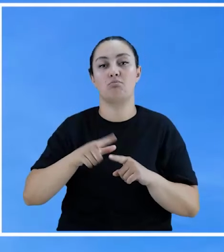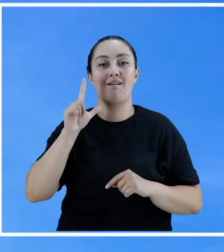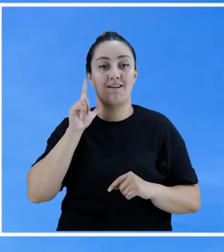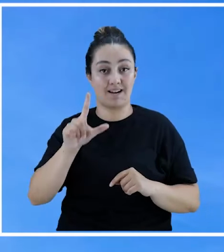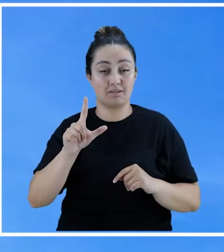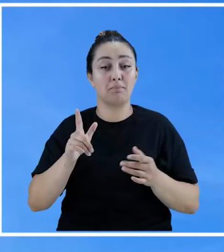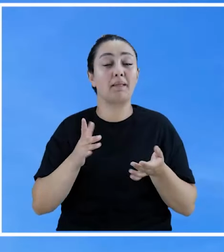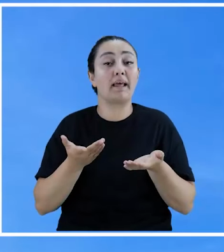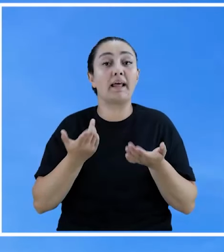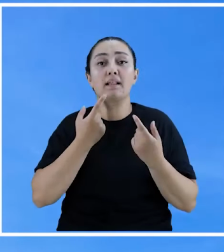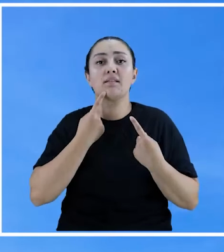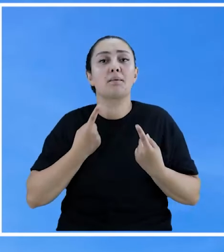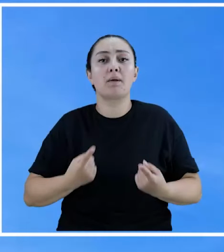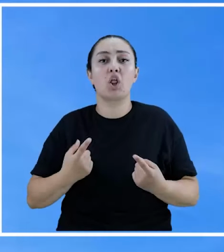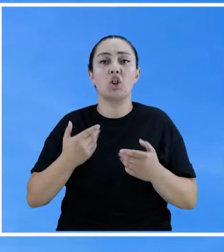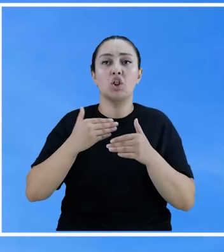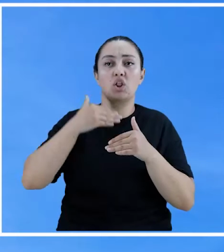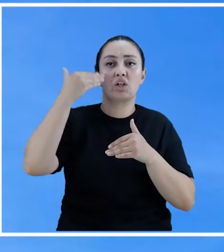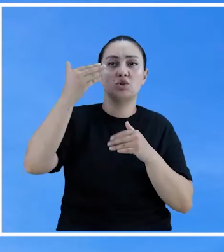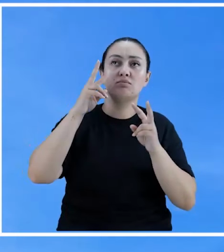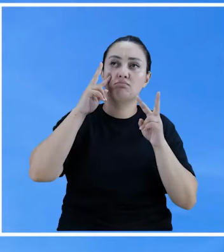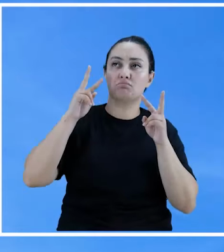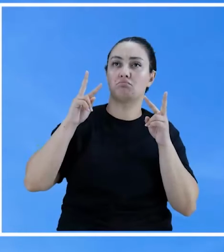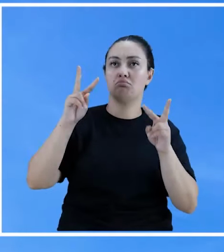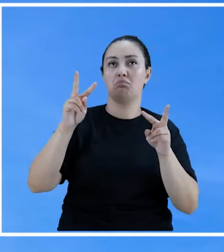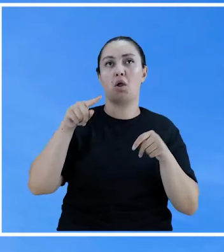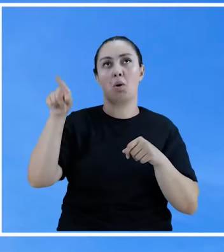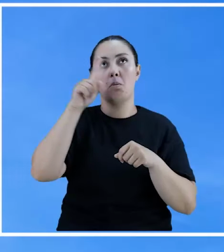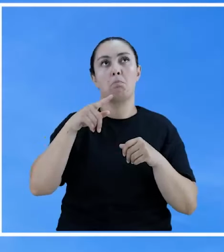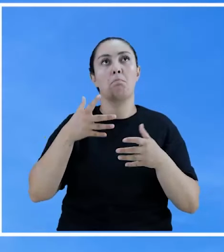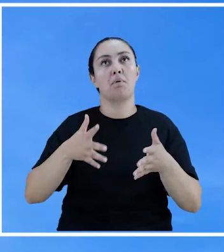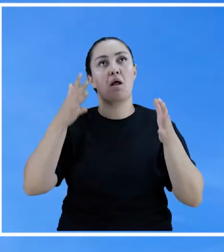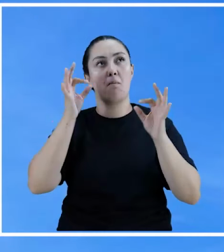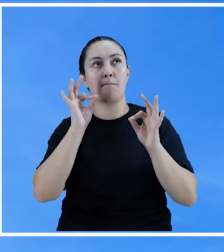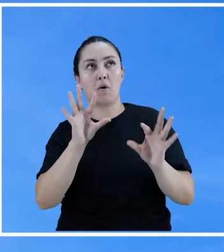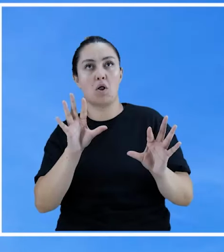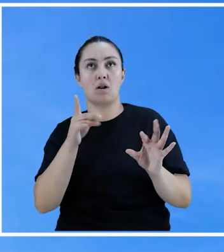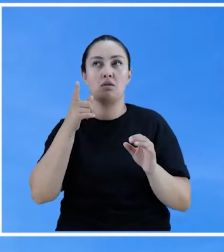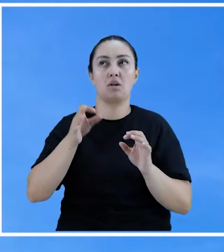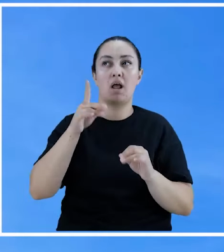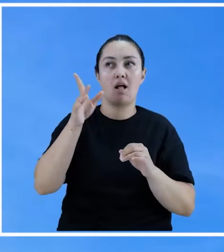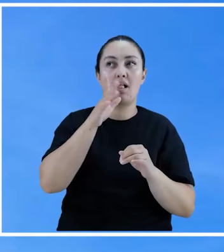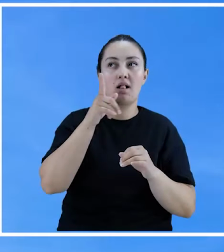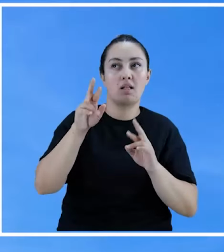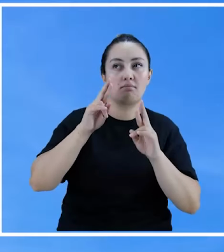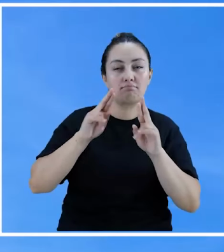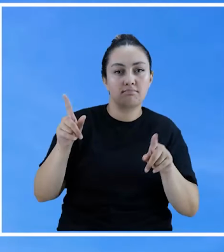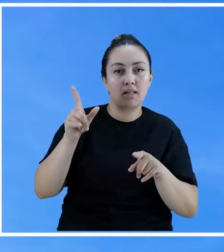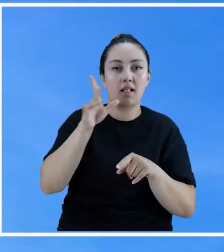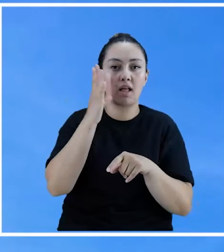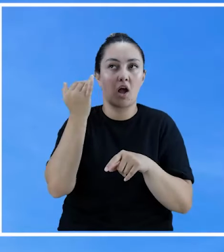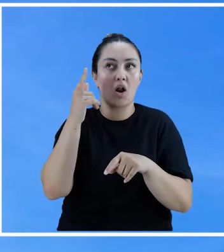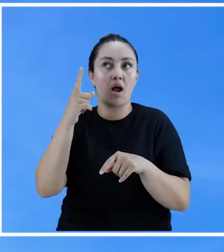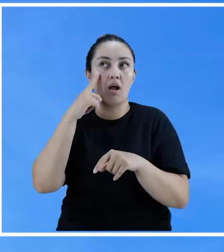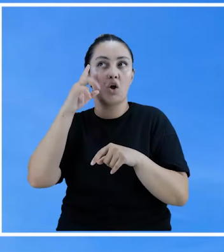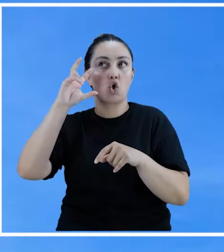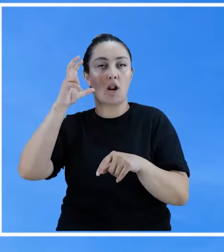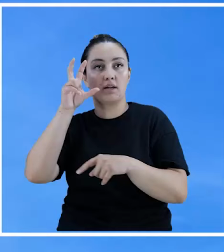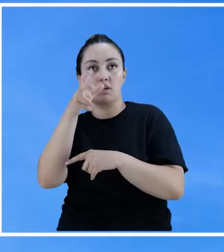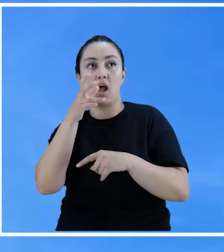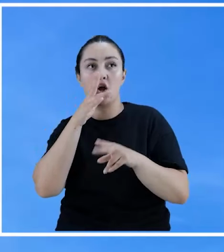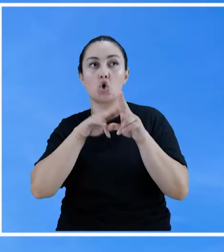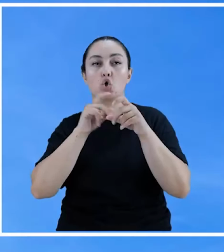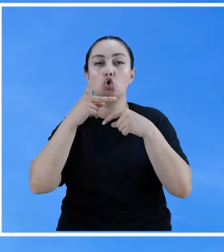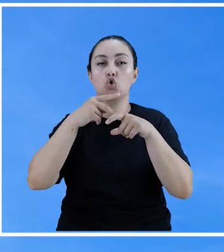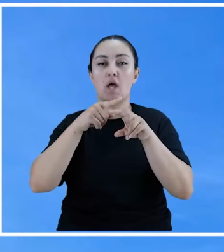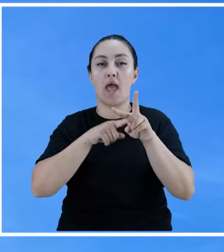paylaşmak gerekiyor. Yani nasıl işte dış görünüşüne bakıldığı zaman hani bu binanın burası böyle, işte şurası şu güney cepheye bakıyor,